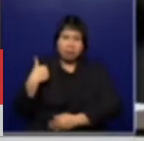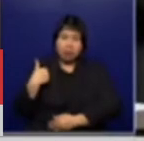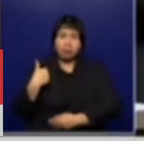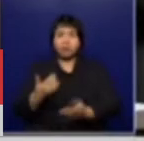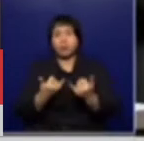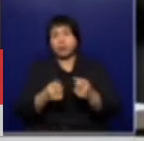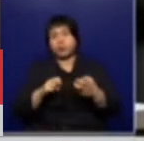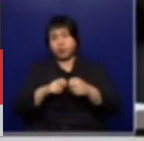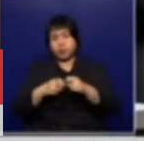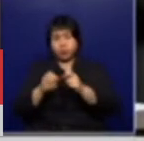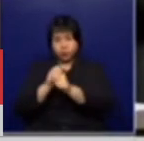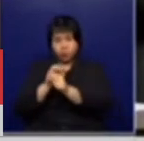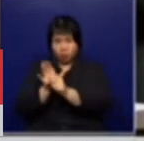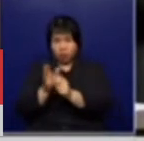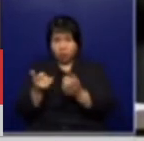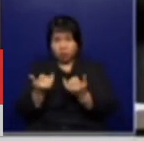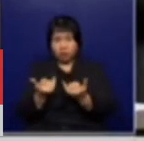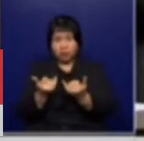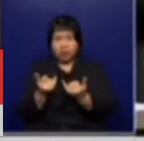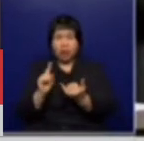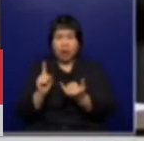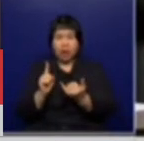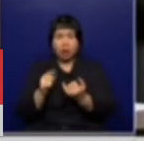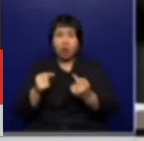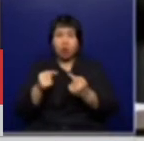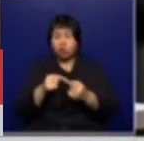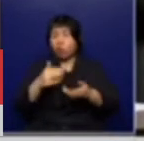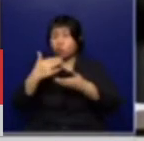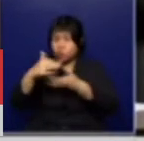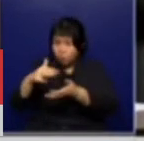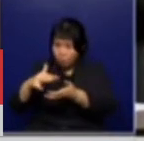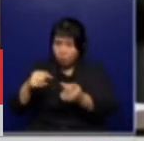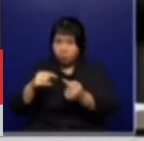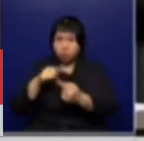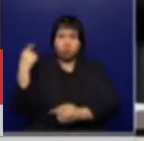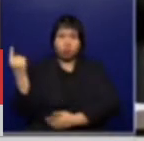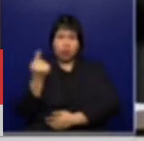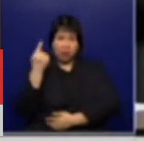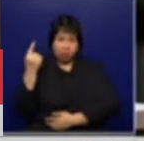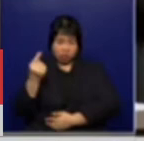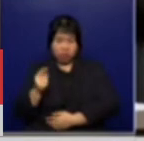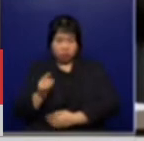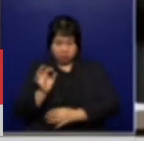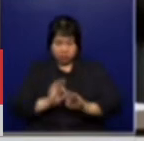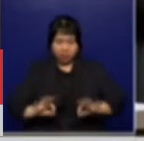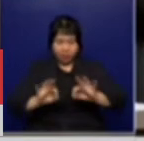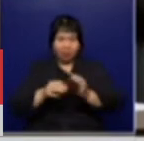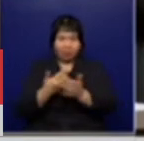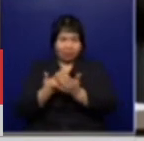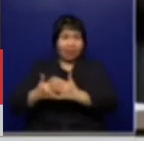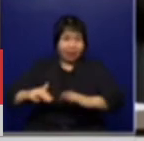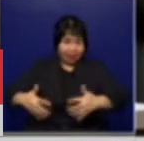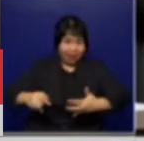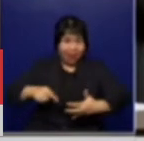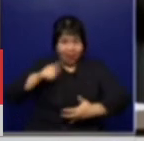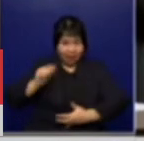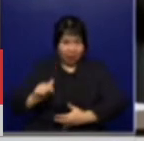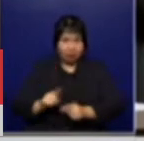กฤตโควิด-19 นี้ทำให้ภาคการส่งออกและการท่องเที่ยวของไทยที่เคยเป็นรายได้หลักของประเทศหายไปอย่าง